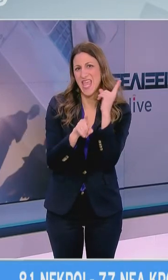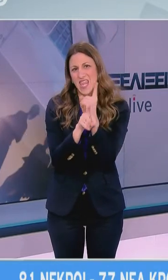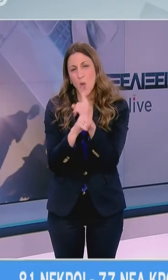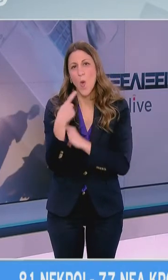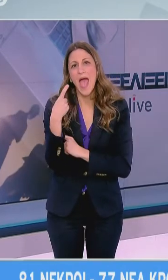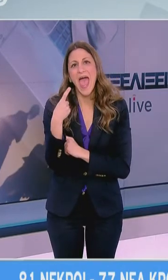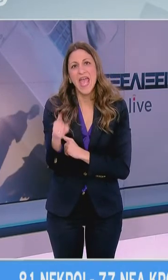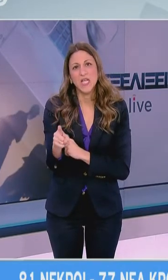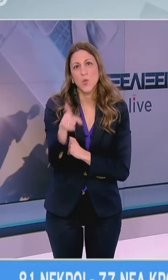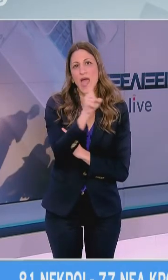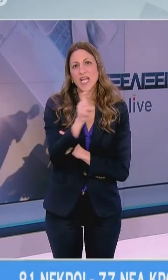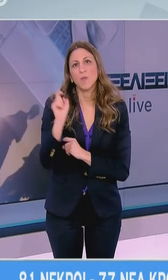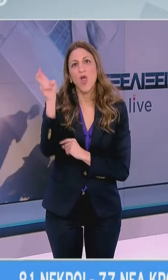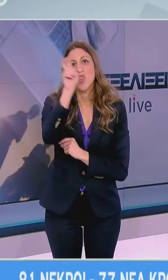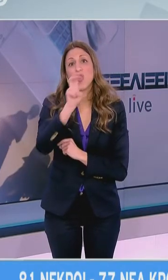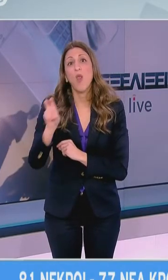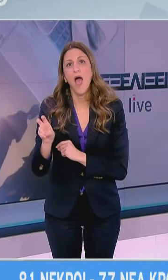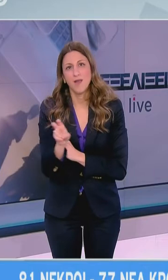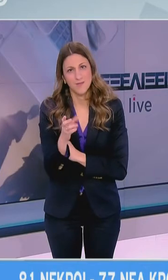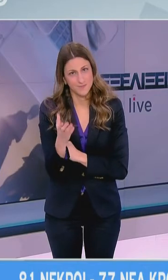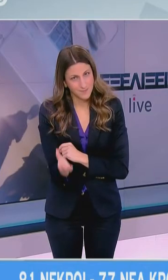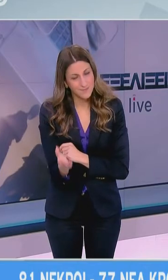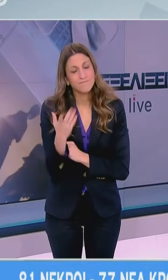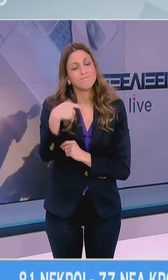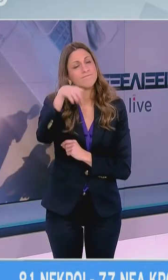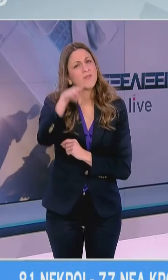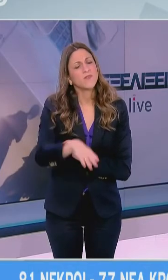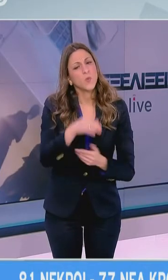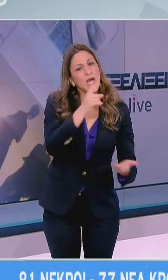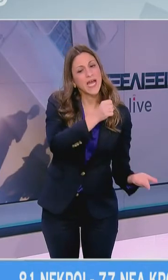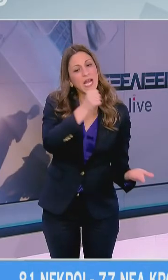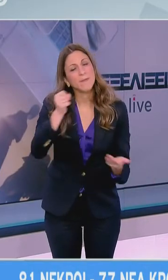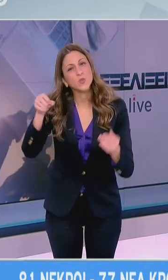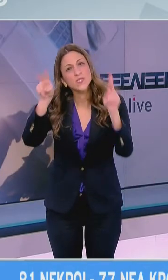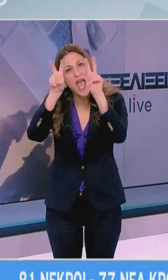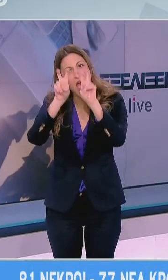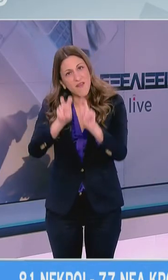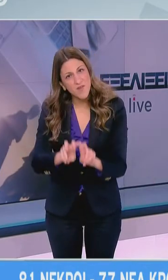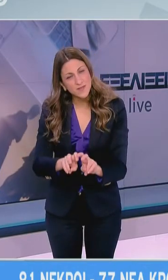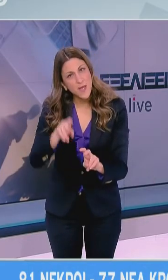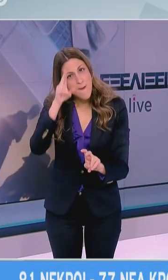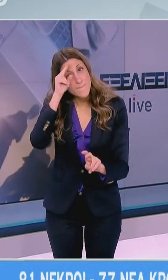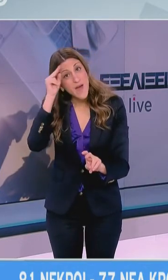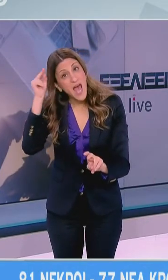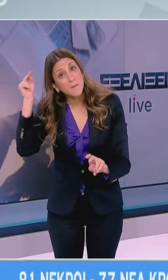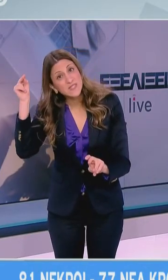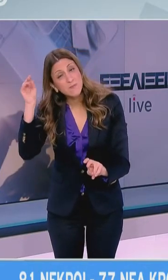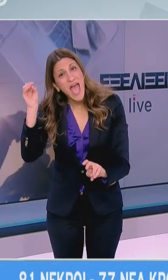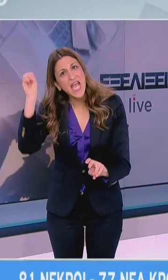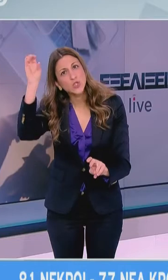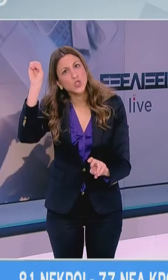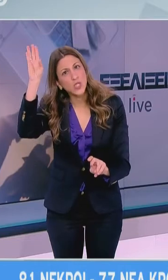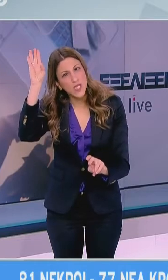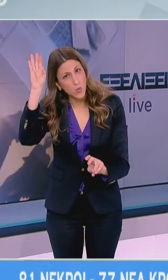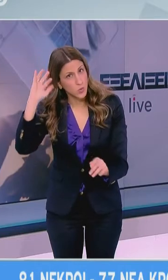100 εκατομμυρίων δολαρίων. Μεταξύ των άλλων θα χρηματοδοτήσει το Τμήμα Έρευνας του Πανεπιστημίου Rockefeller, ένα από τα πιο αναγνωρισμένα